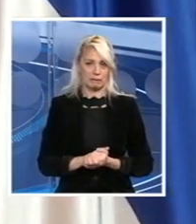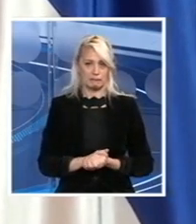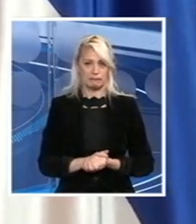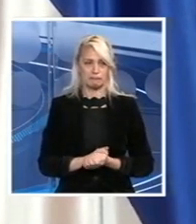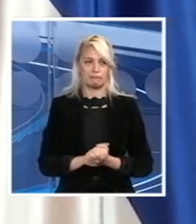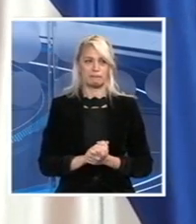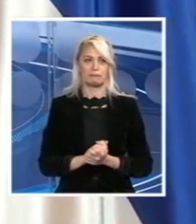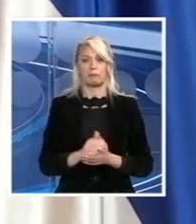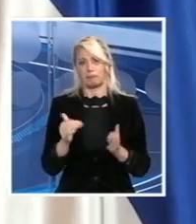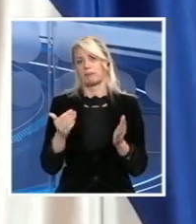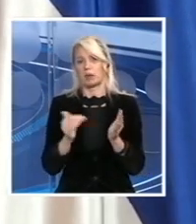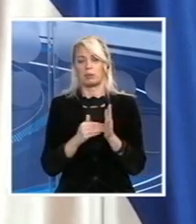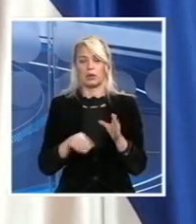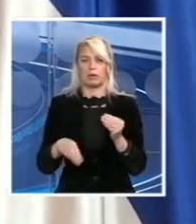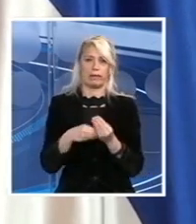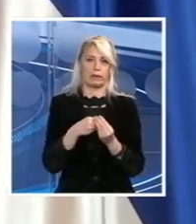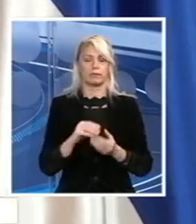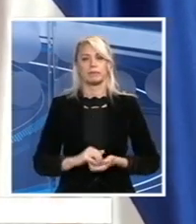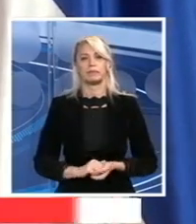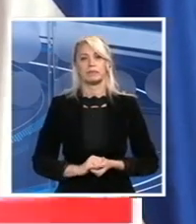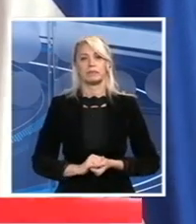treba još dodati.